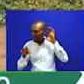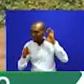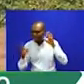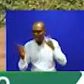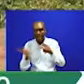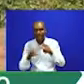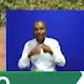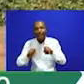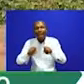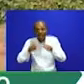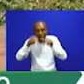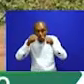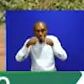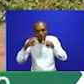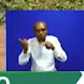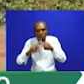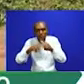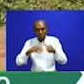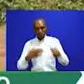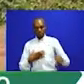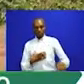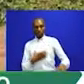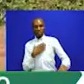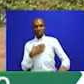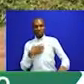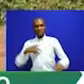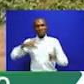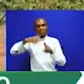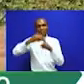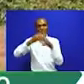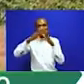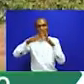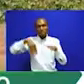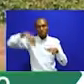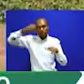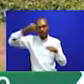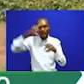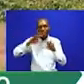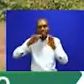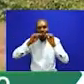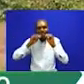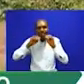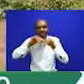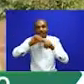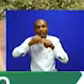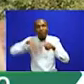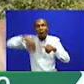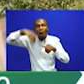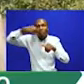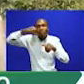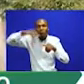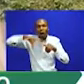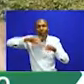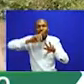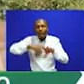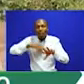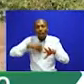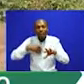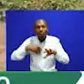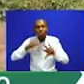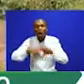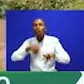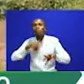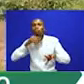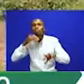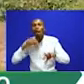ire ara tukale tabagen ba kenya pa wa tere zire igoro yo murera kerogo sira ne kero Ogo